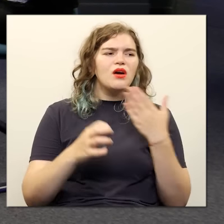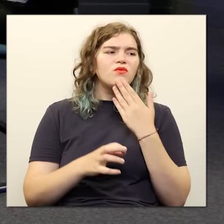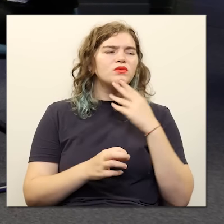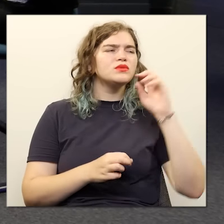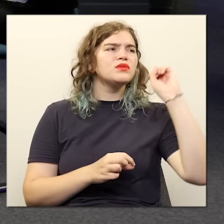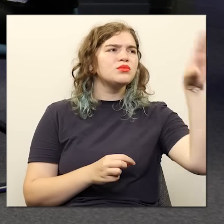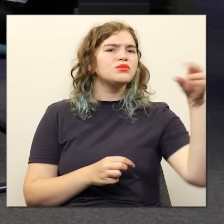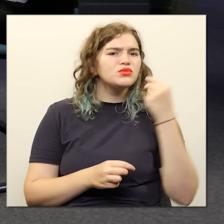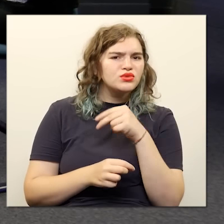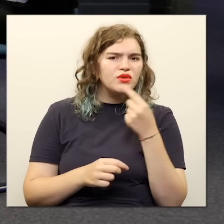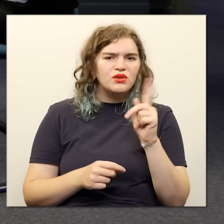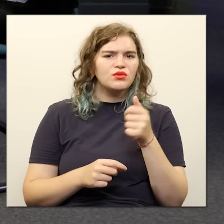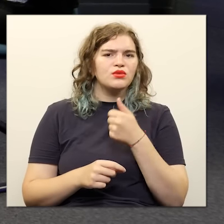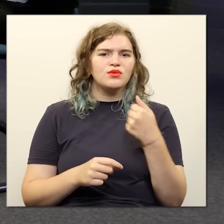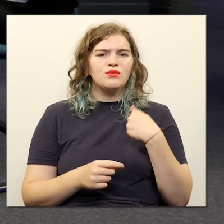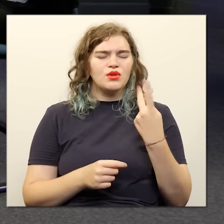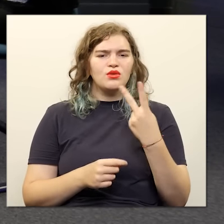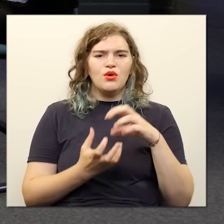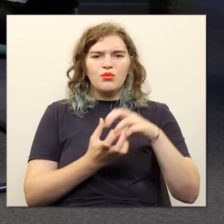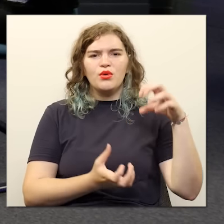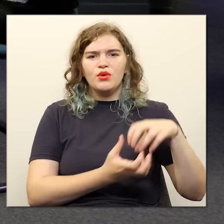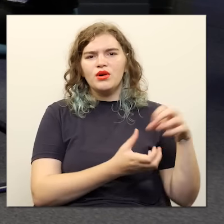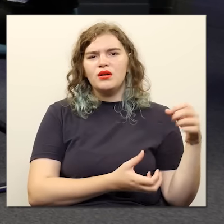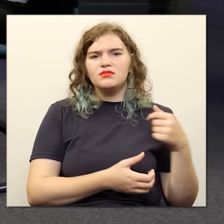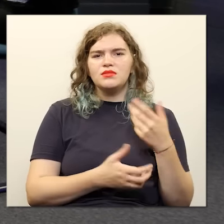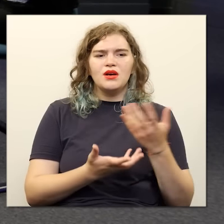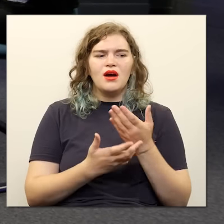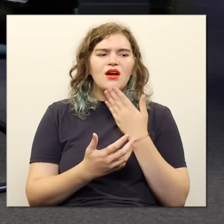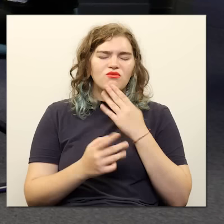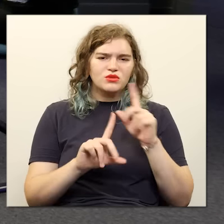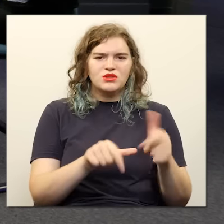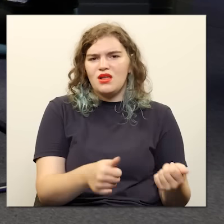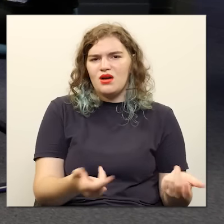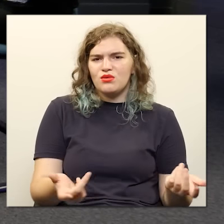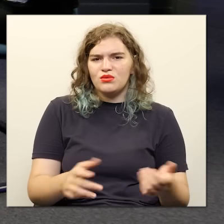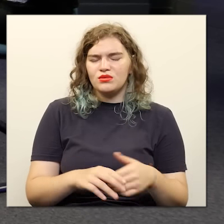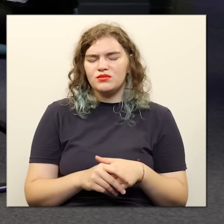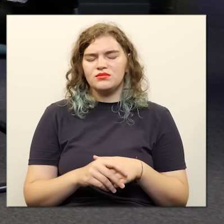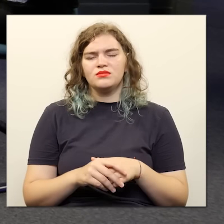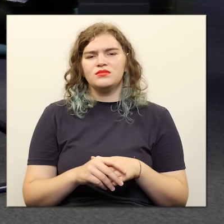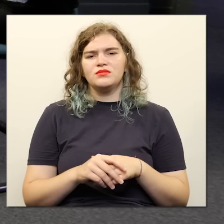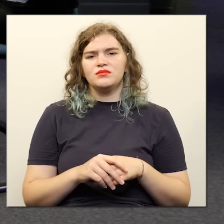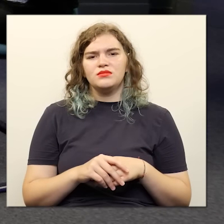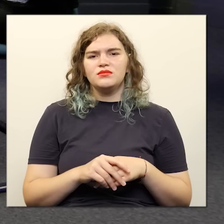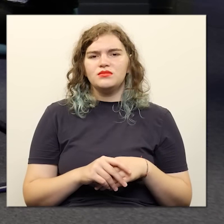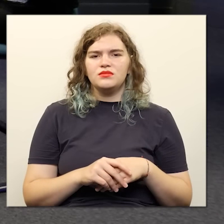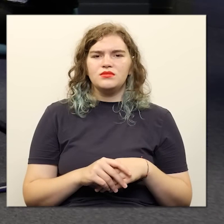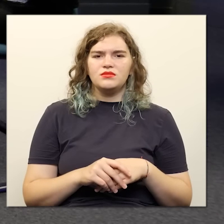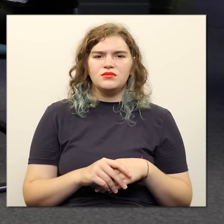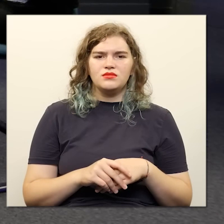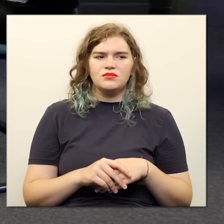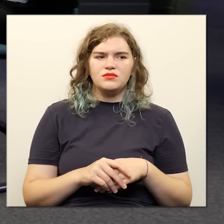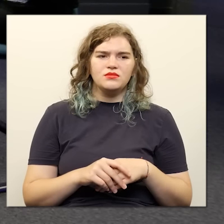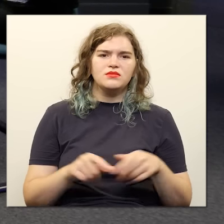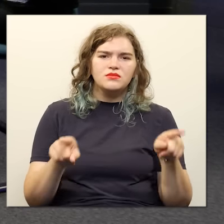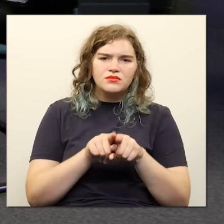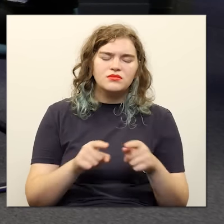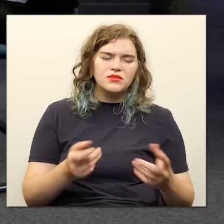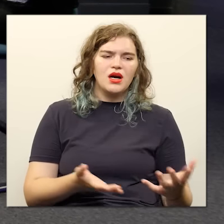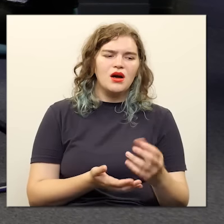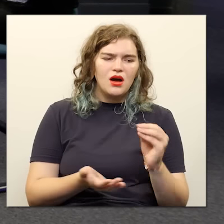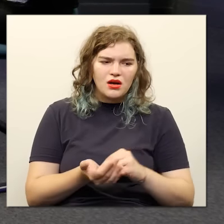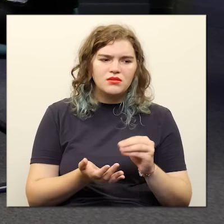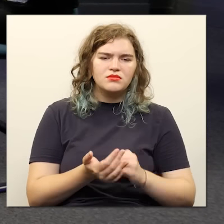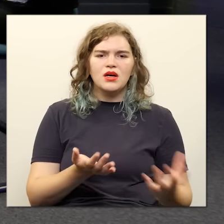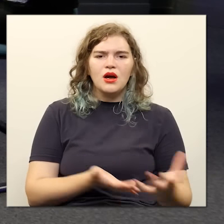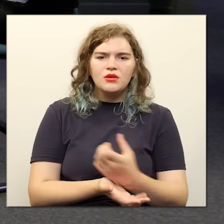să pun și eu ceva pe rudă, să nu am numai două borcane și pe alea care intenționam să le arunc. Și am tot adunat